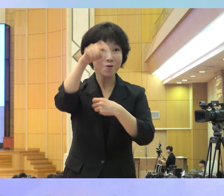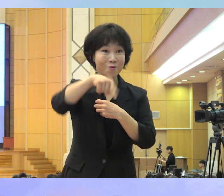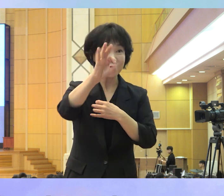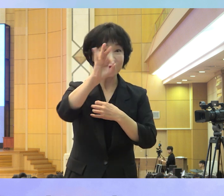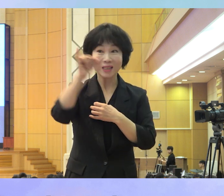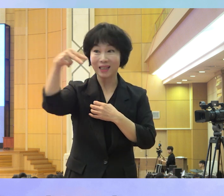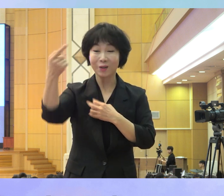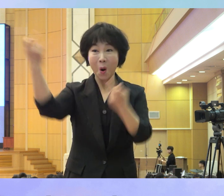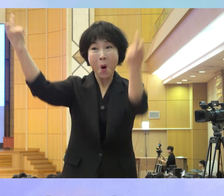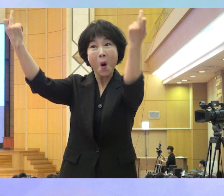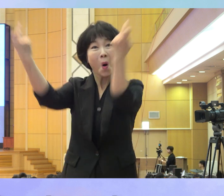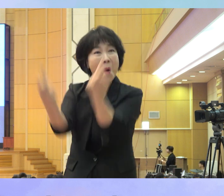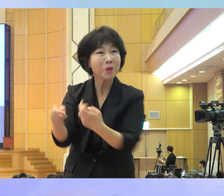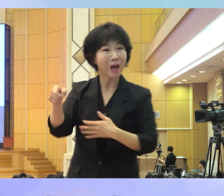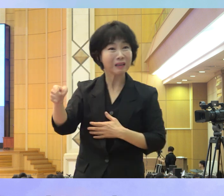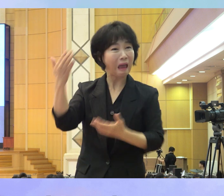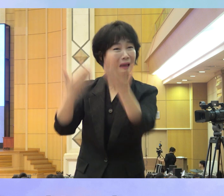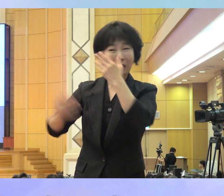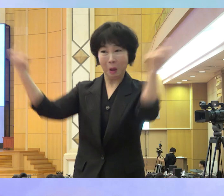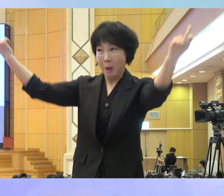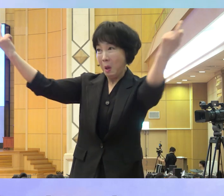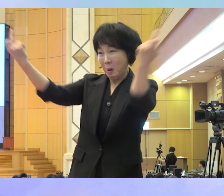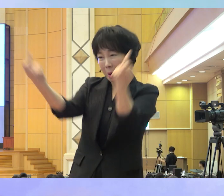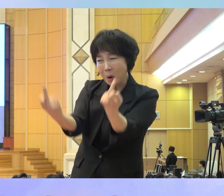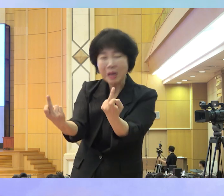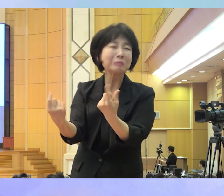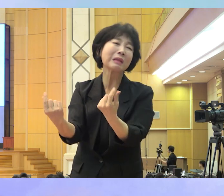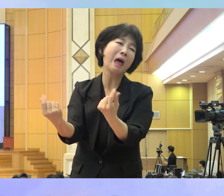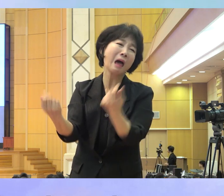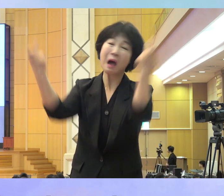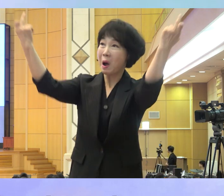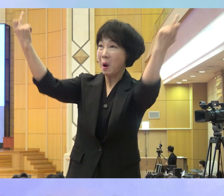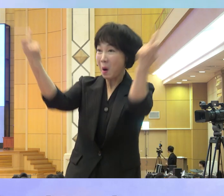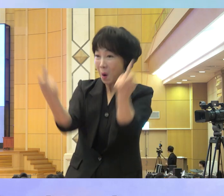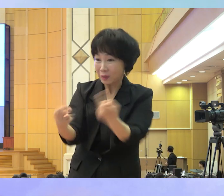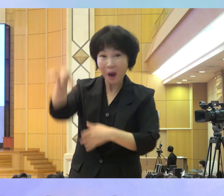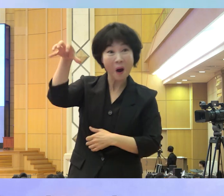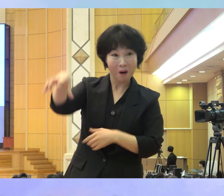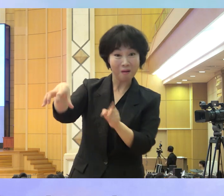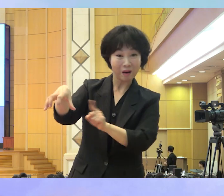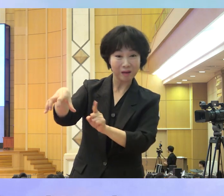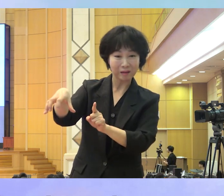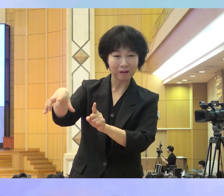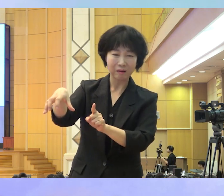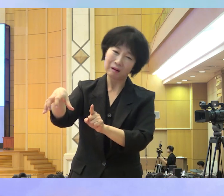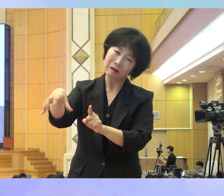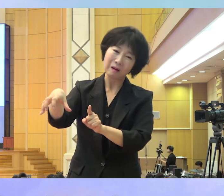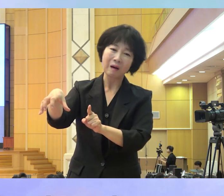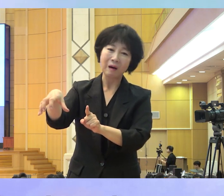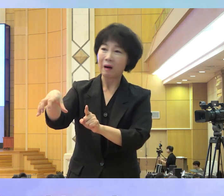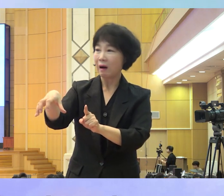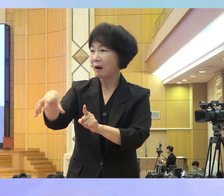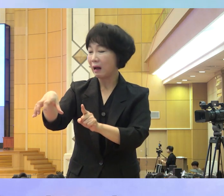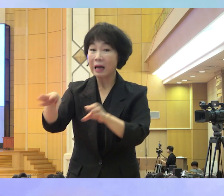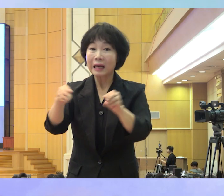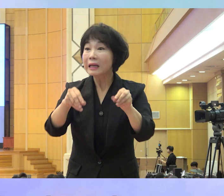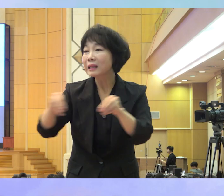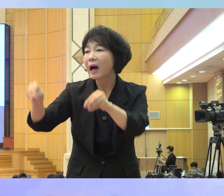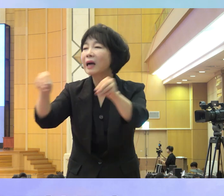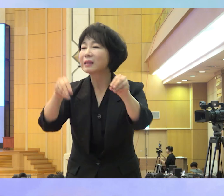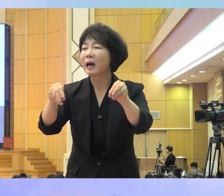그 당시만 하더라도 그냥 골짜기지요. 우이동 골짜기에서 땅을